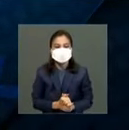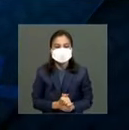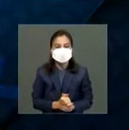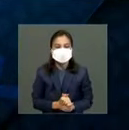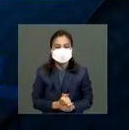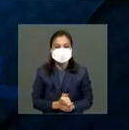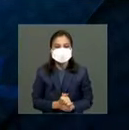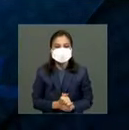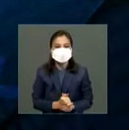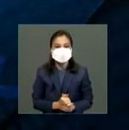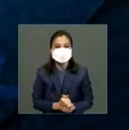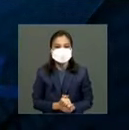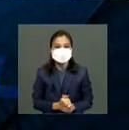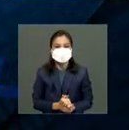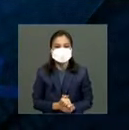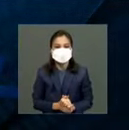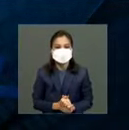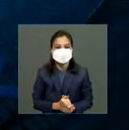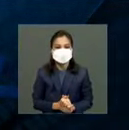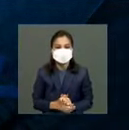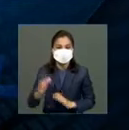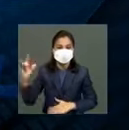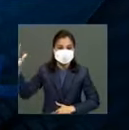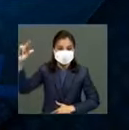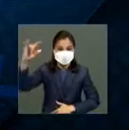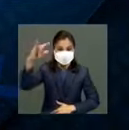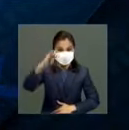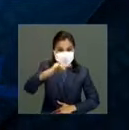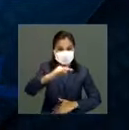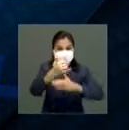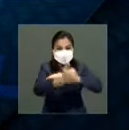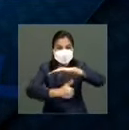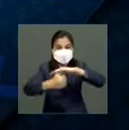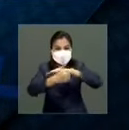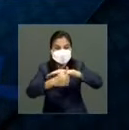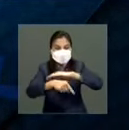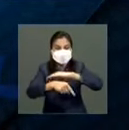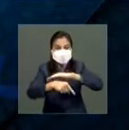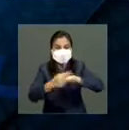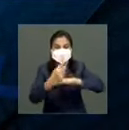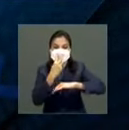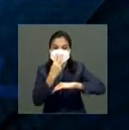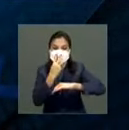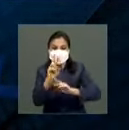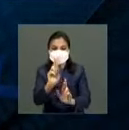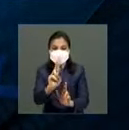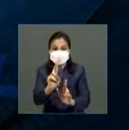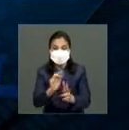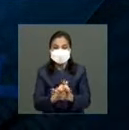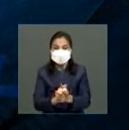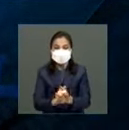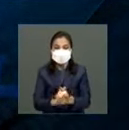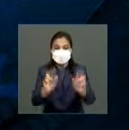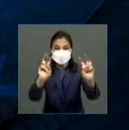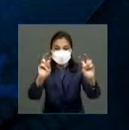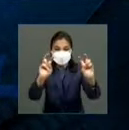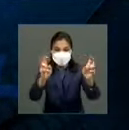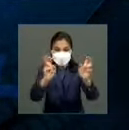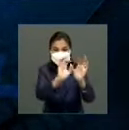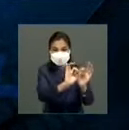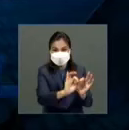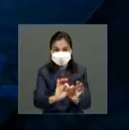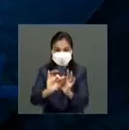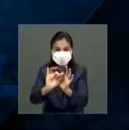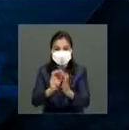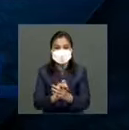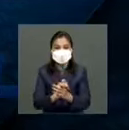ของคนที่เดินทางมาจากต่างประเทศอันนี้เราก็เฝ้าระวังนะครับก็ยังเป็นประเด็นของทาง